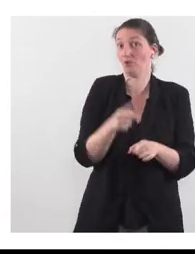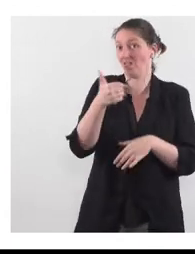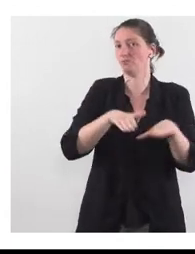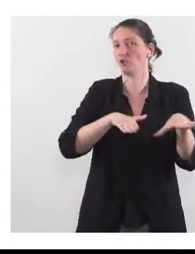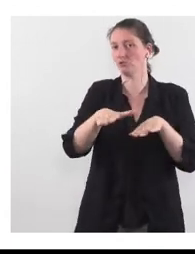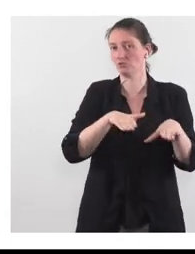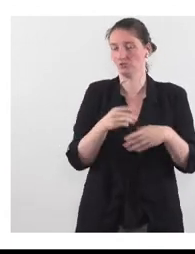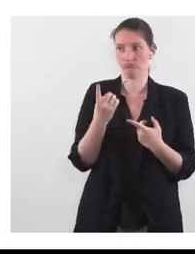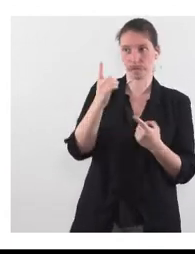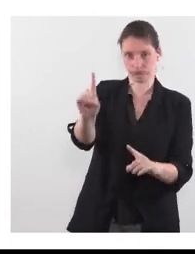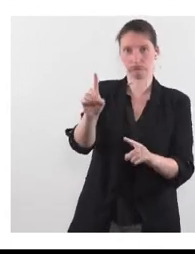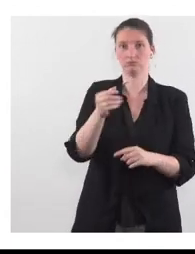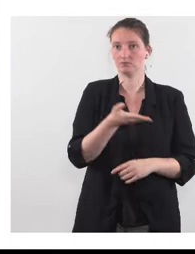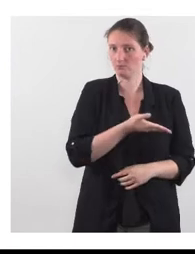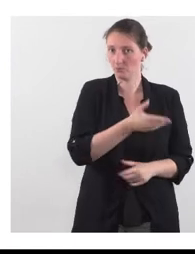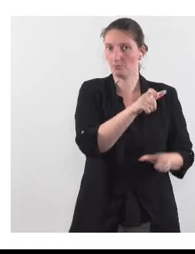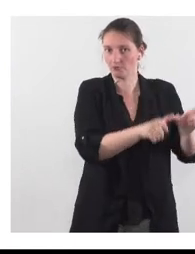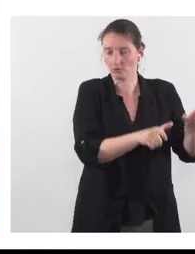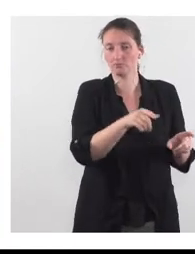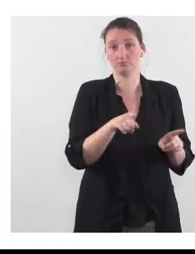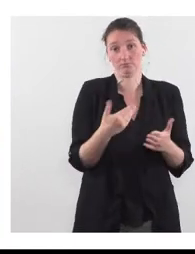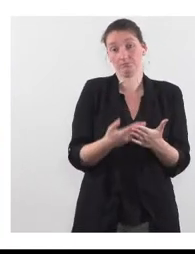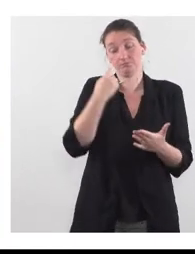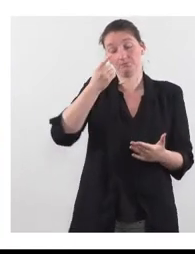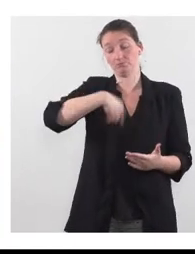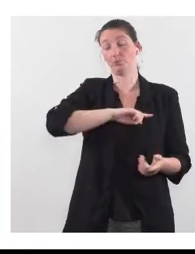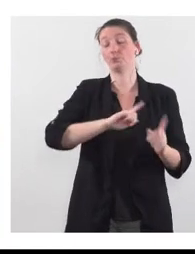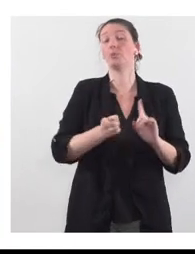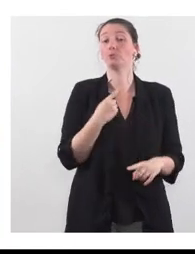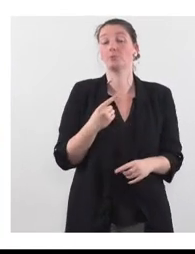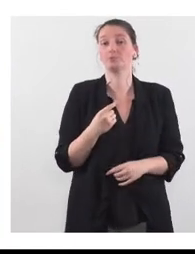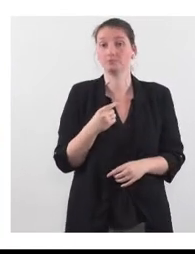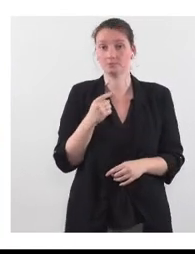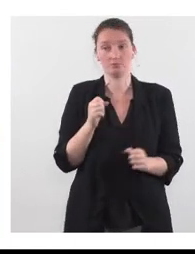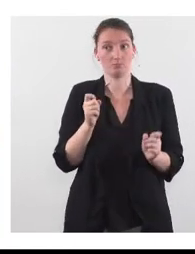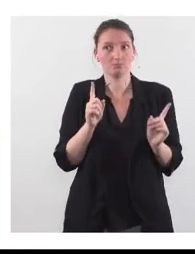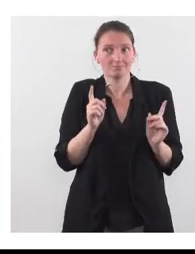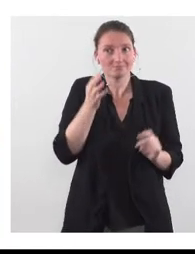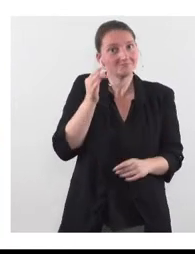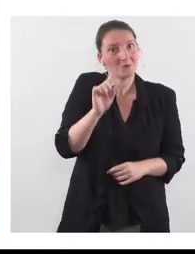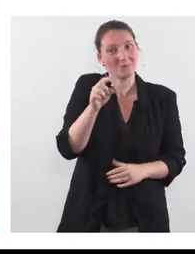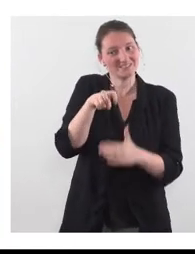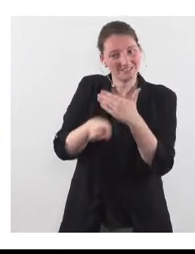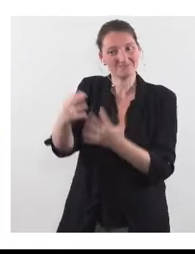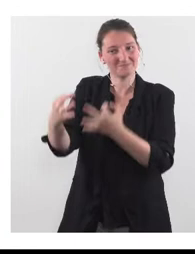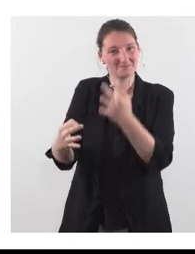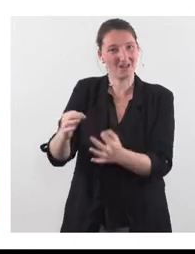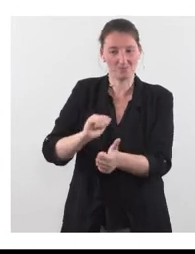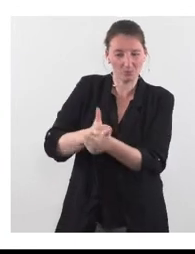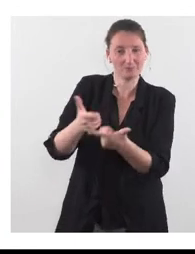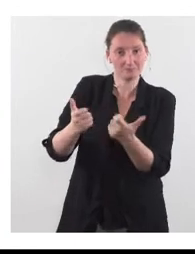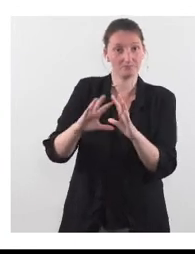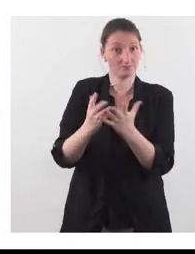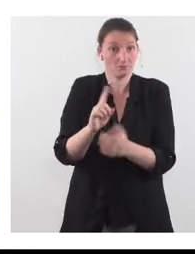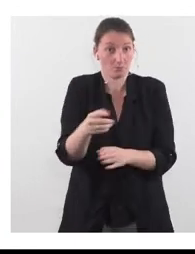Et nous voyons cela comme quelque chose d'important, même si nous n'allons pas au tribunal. Nous voyons que ces actions permettent de